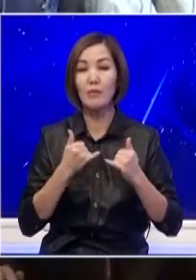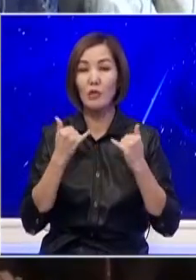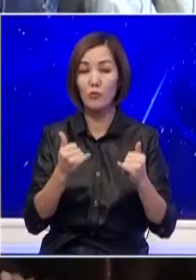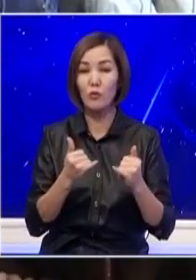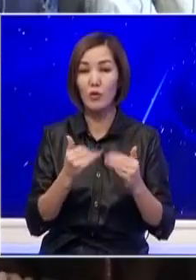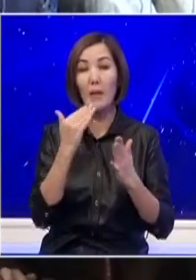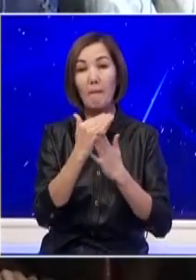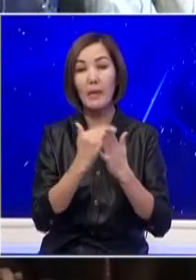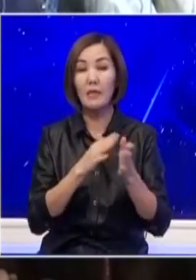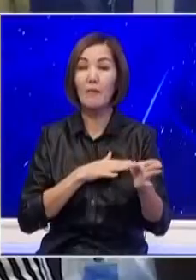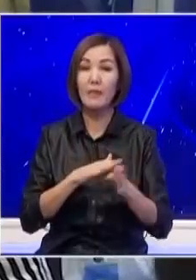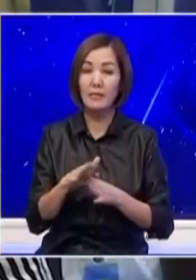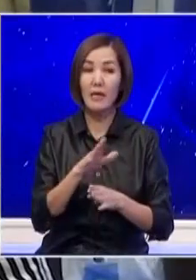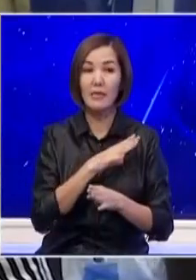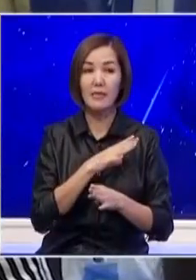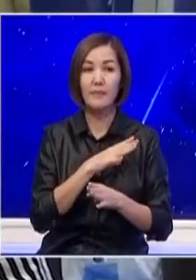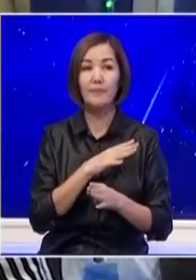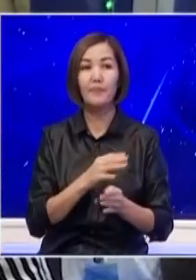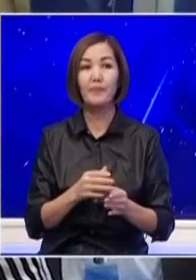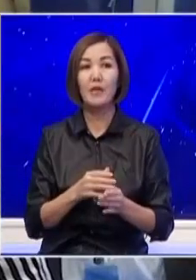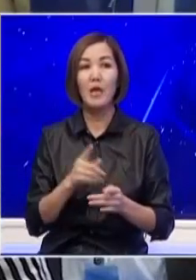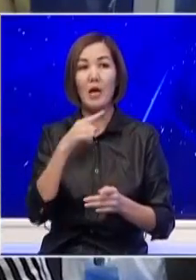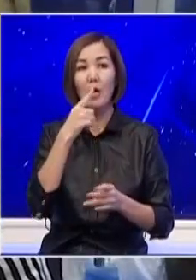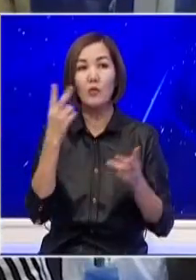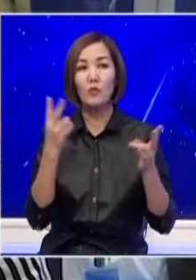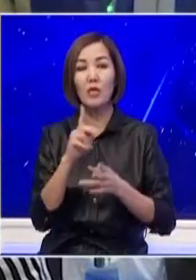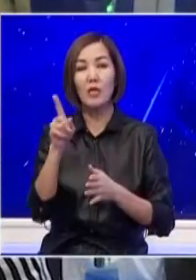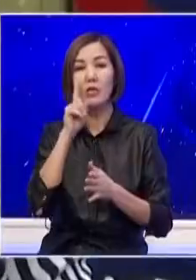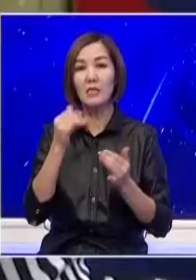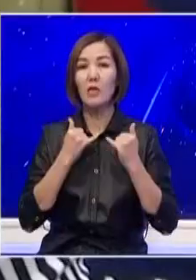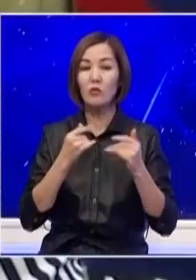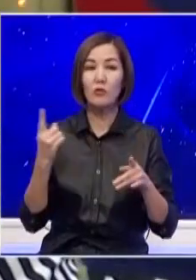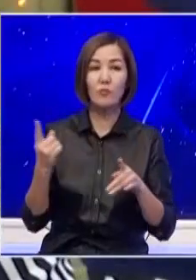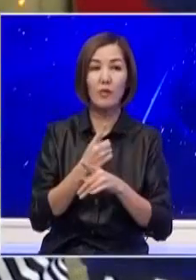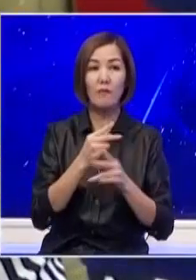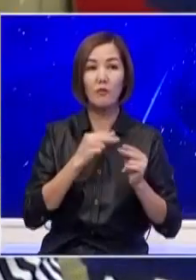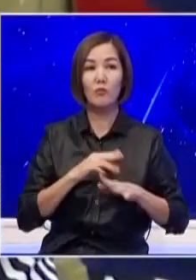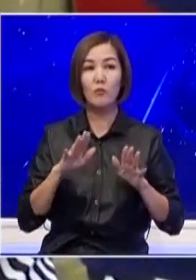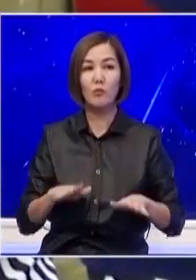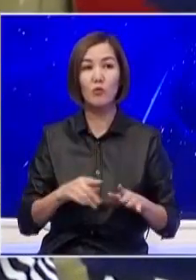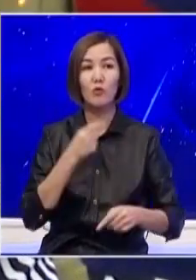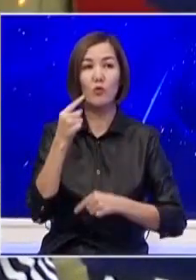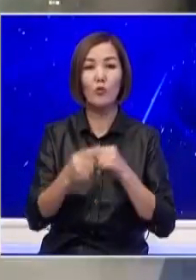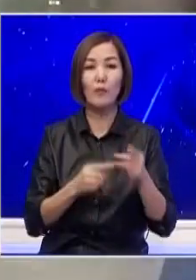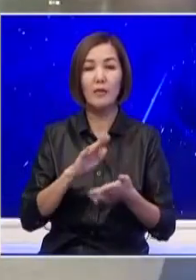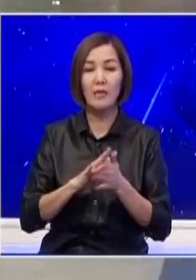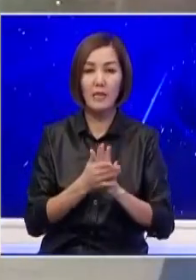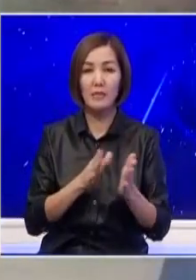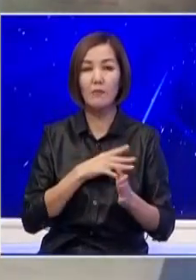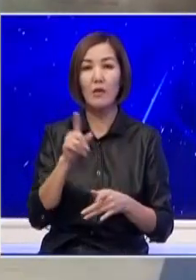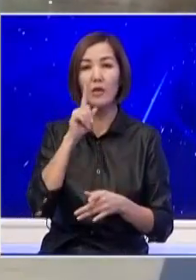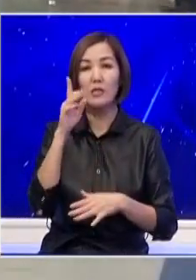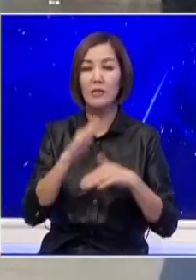ол бағдарлама іске асты. Айта кетерлігі, өңірде жастар үшін алғашқы жұмыс орны, ұрпақтар келісім шарты,